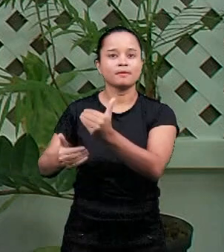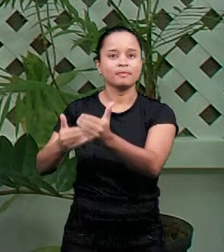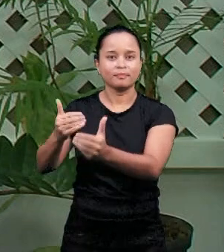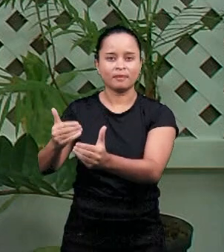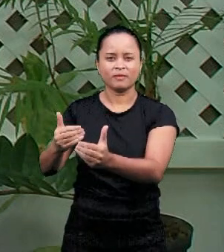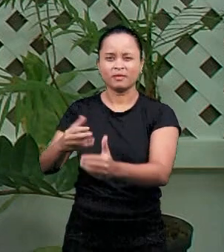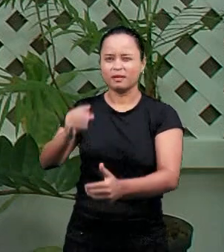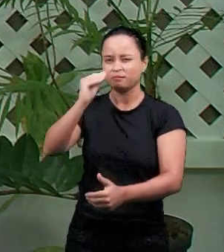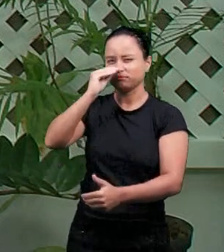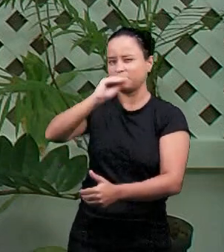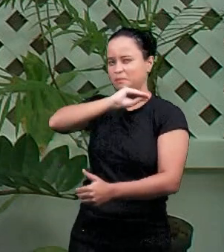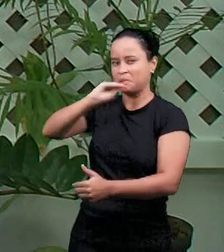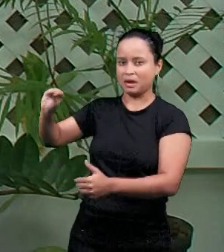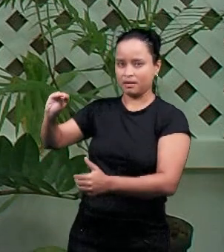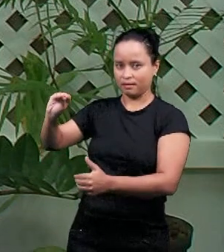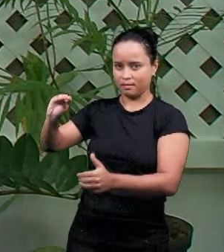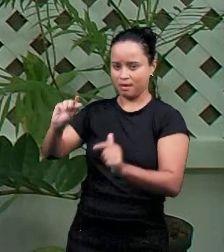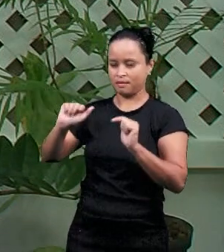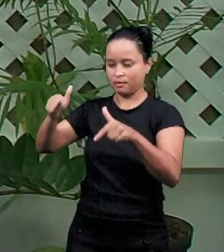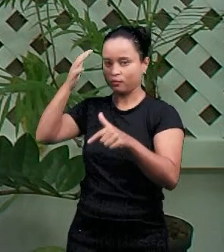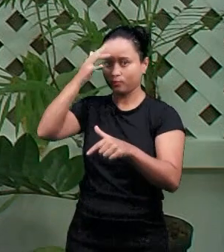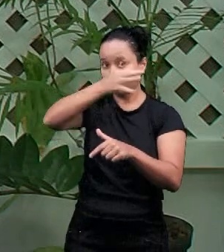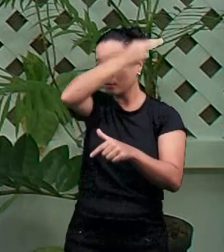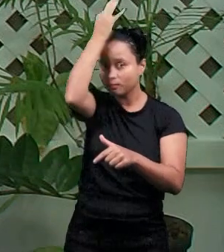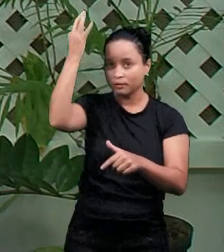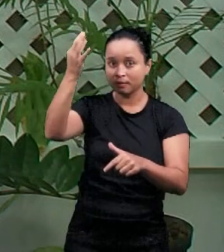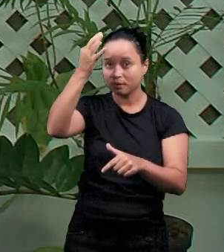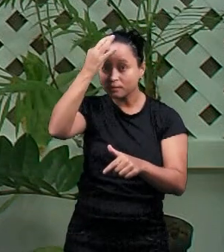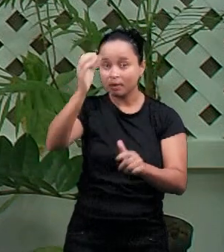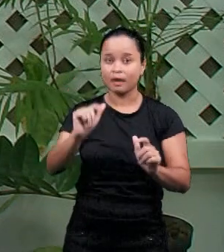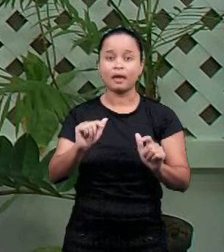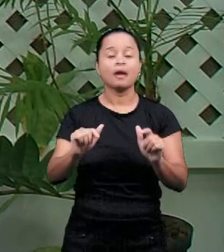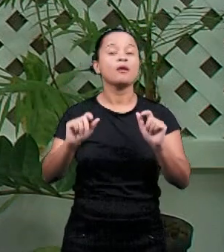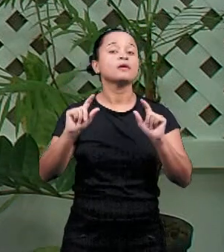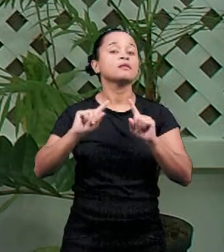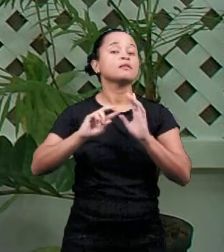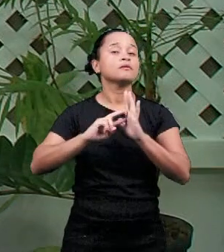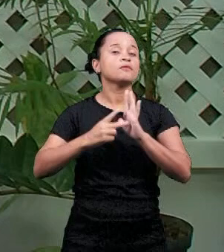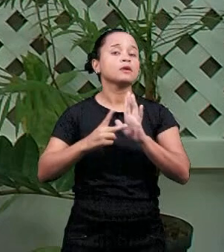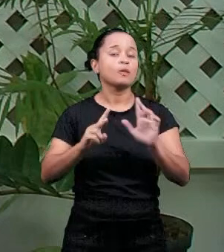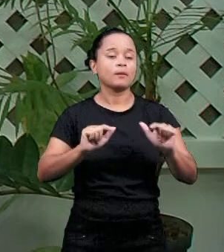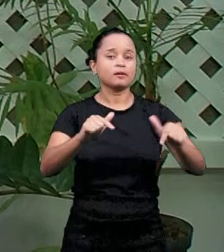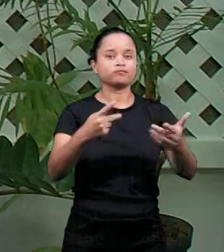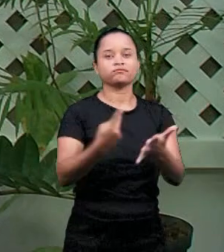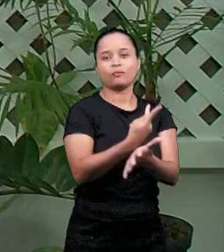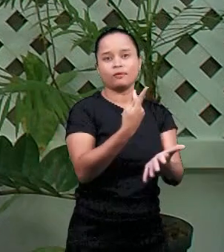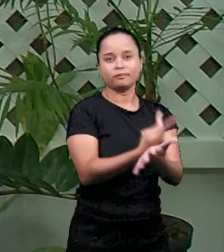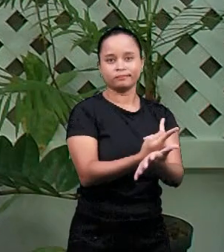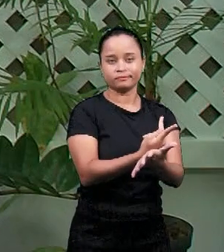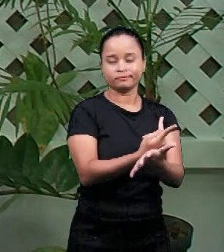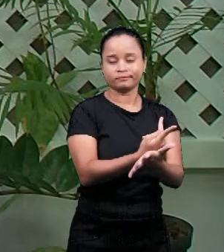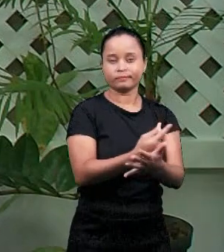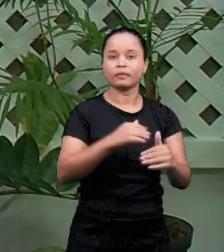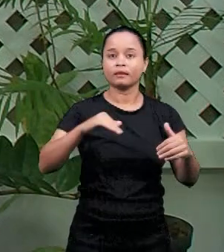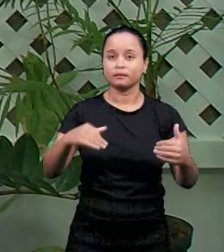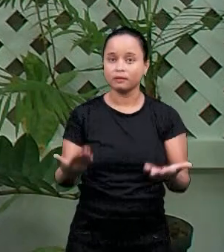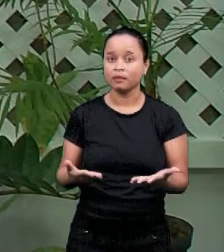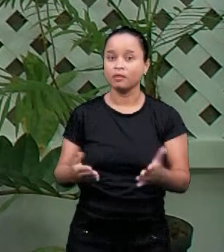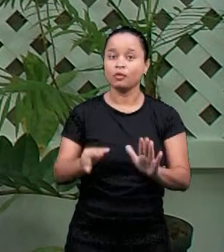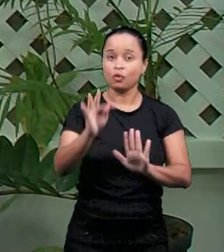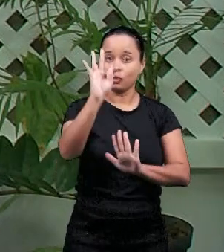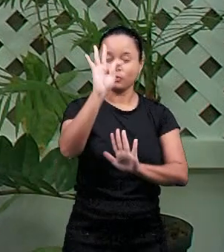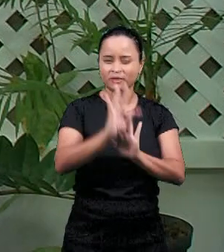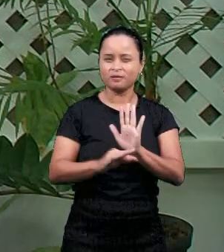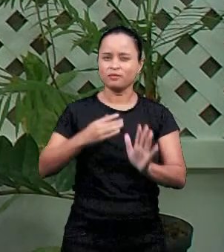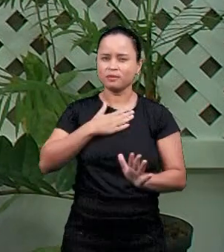de régénération de l'homme. Donc, les messagers de l'Antichrist font cela. J'aimerais